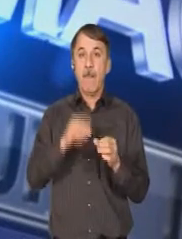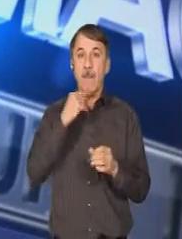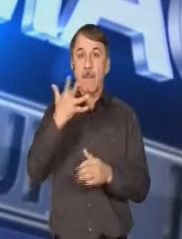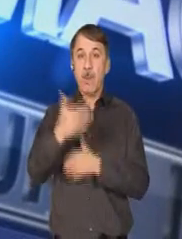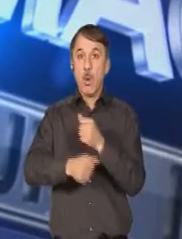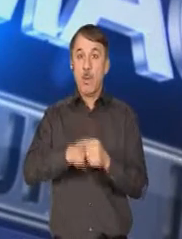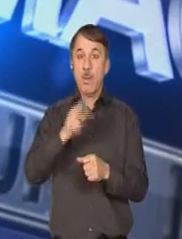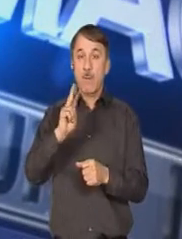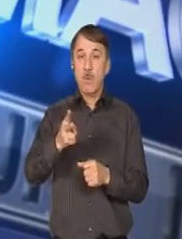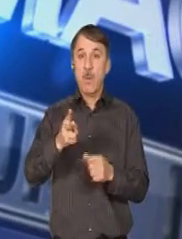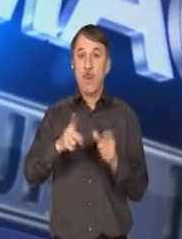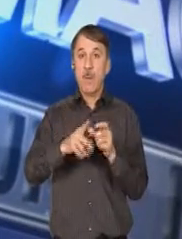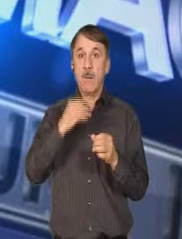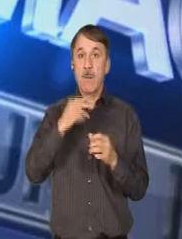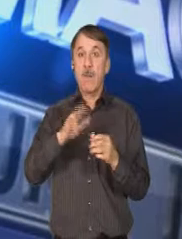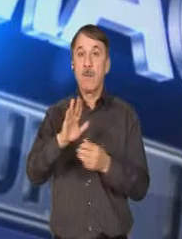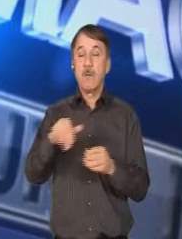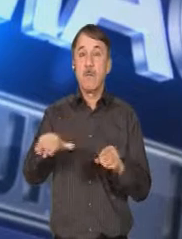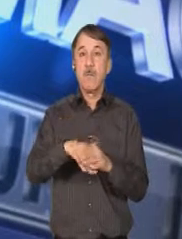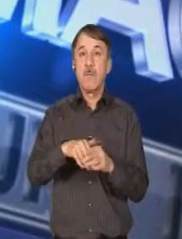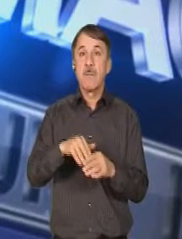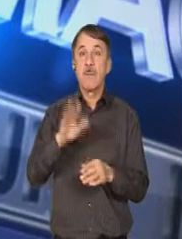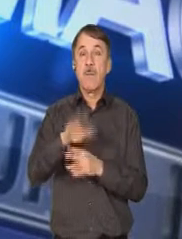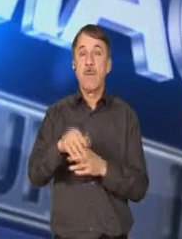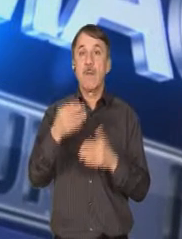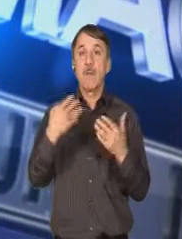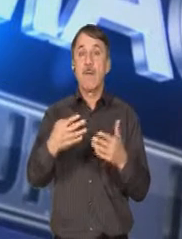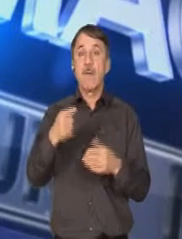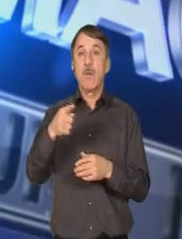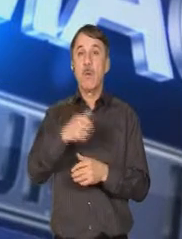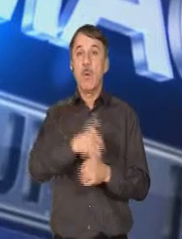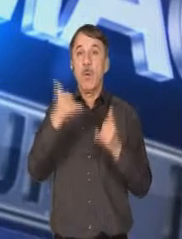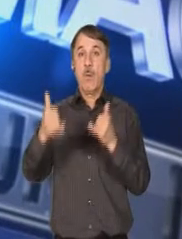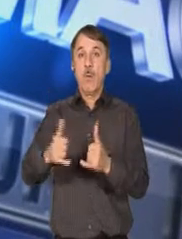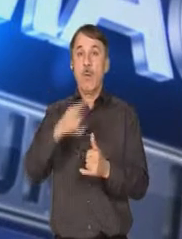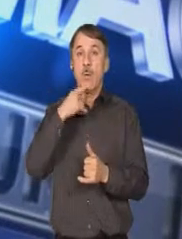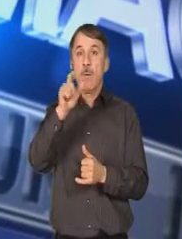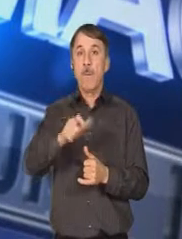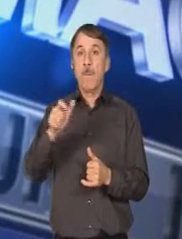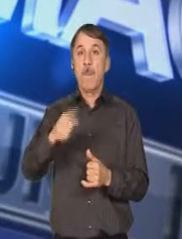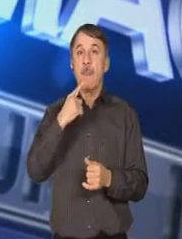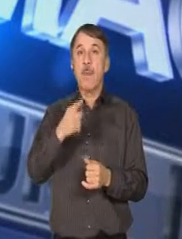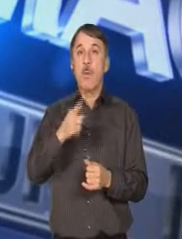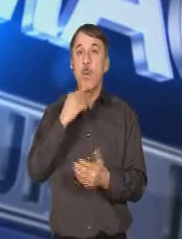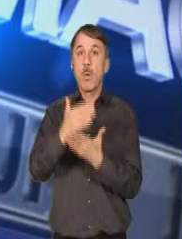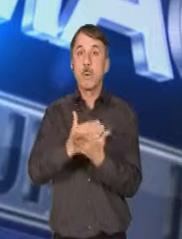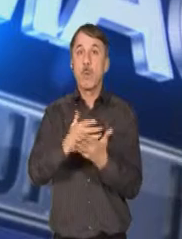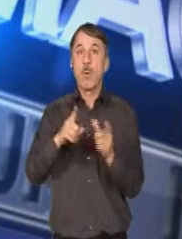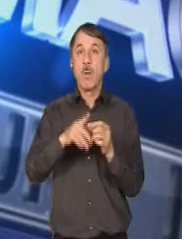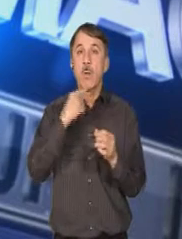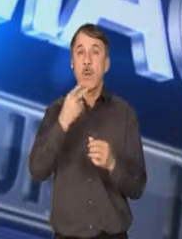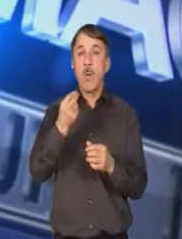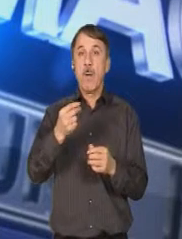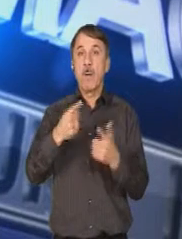nakon 5 godina brige za financije, zaposleni u svratištu za decu od ove godine moći će malo da odahnu. Ubuduće